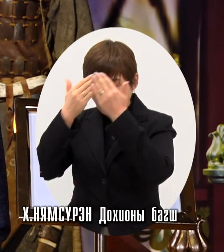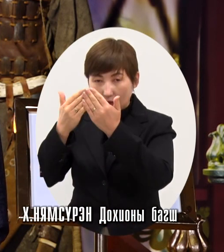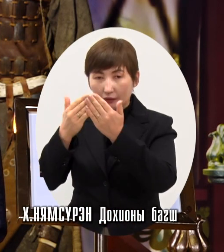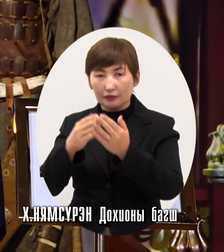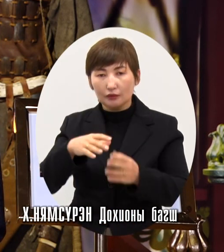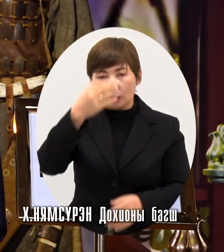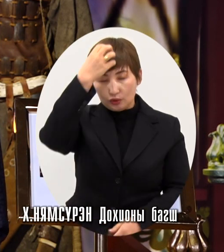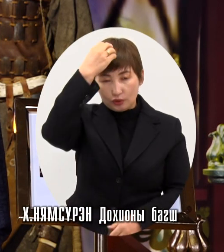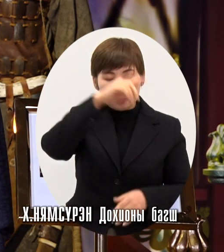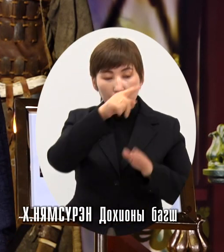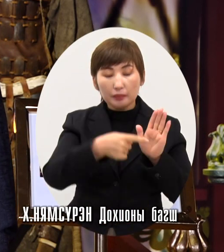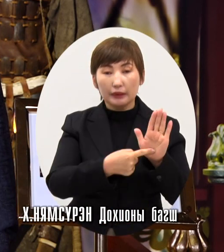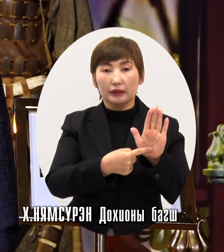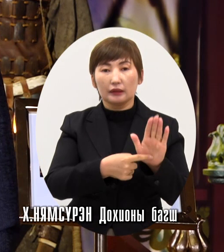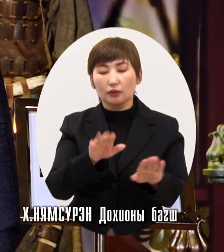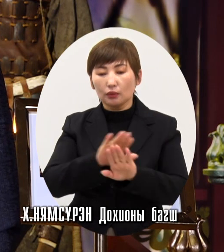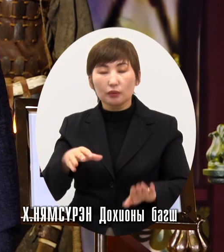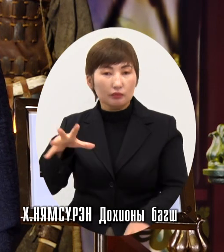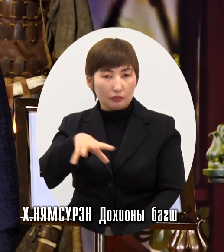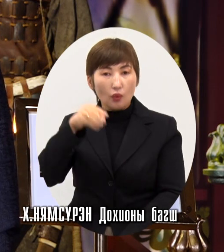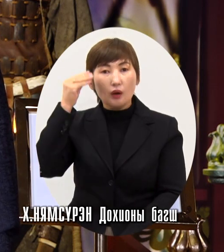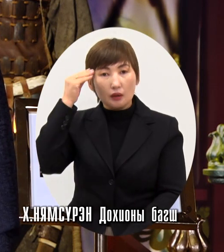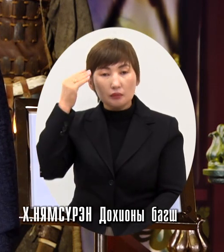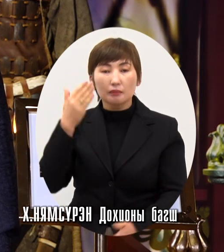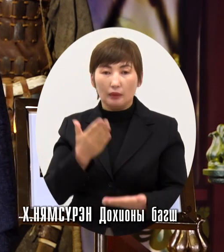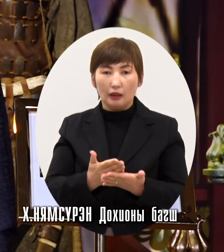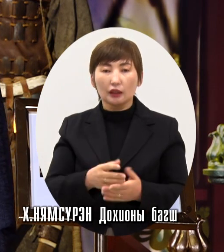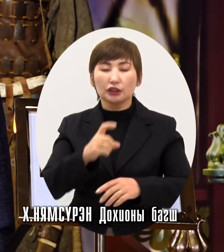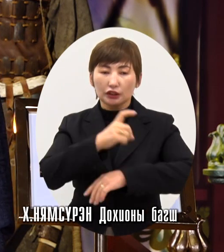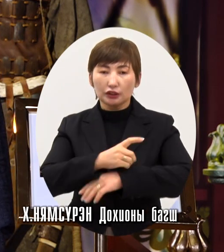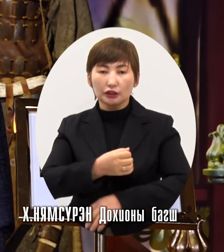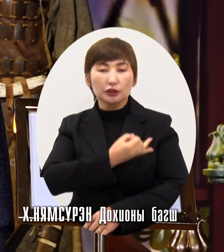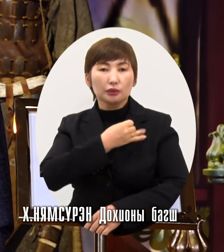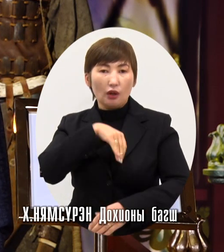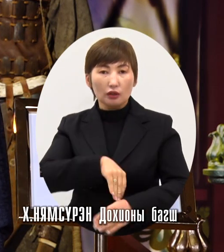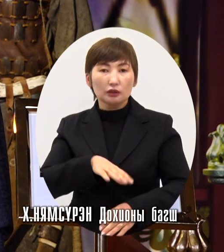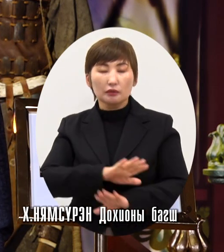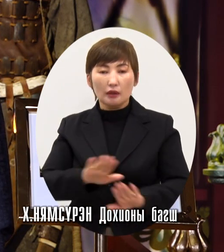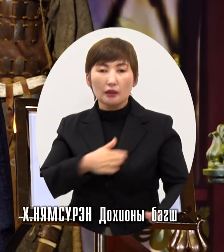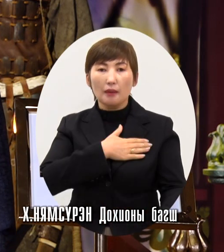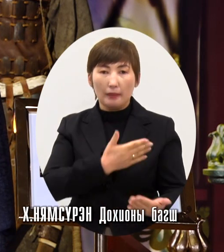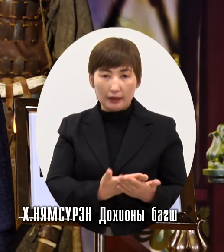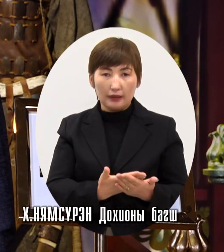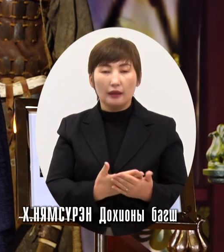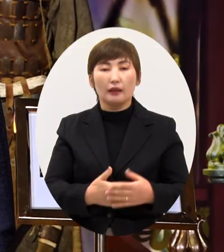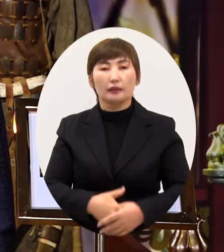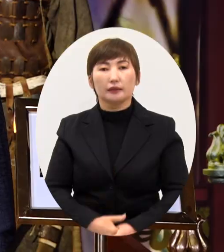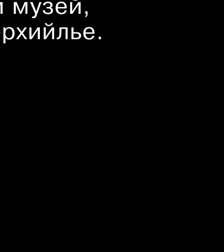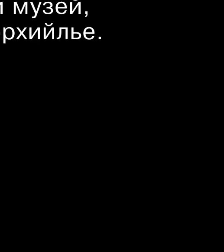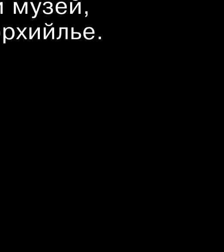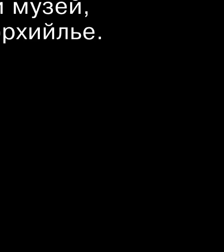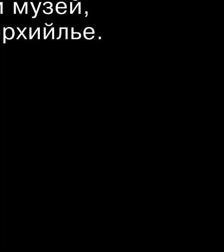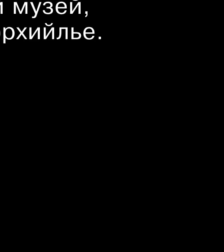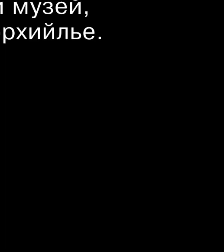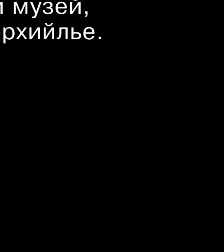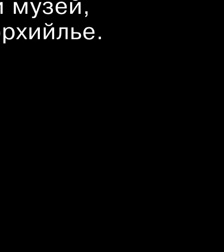нь яалтчгүй төрийн бэлэгдэл гэдгийг хүүхдүүд та нар ухаарч ойлгосон бах. За хичээлдээ идэвхтэй оролцсон хүүхдүүд та нартай баярлалаа.